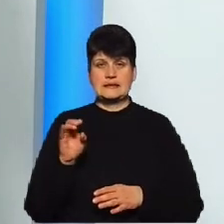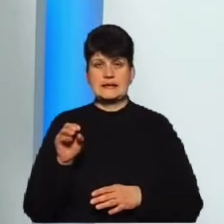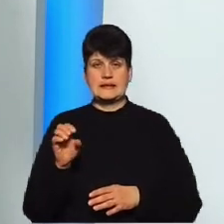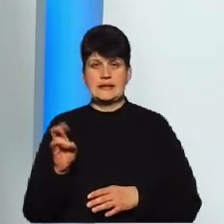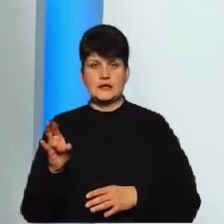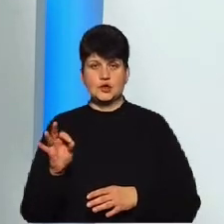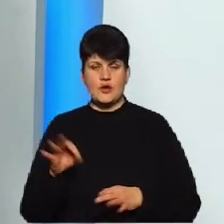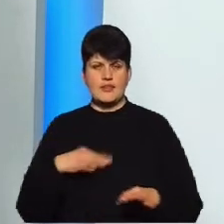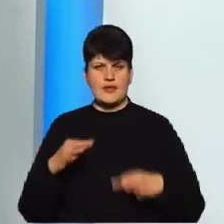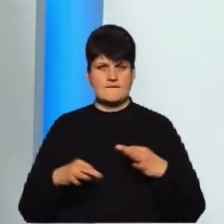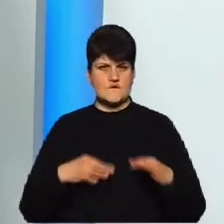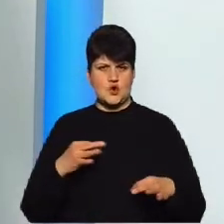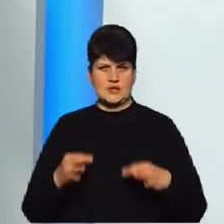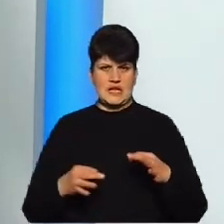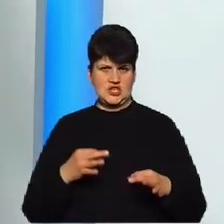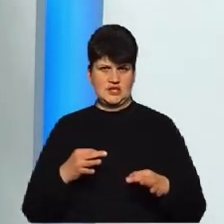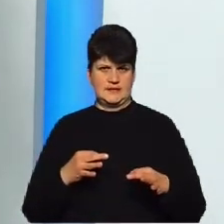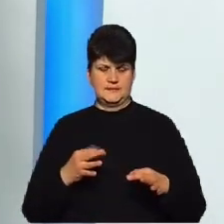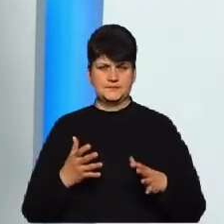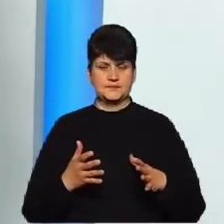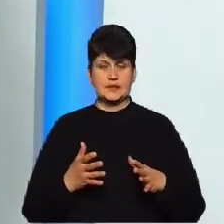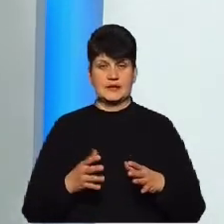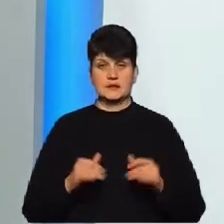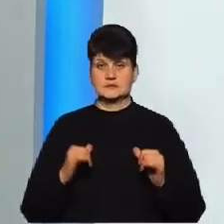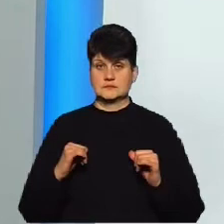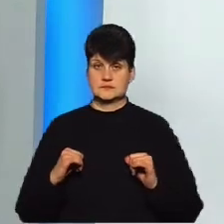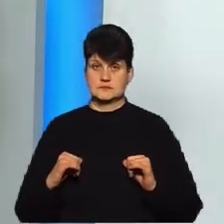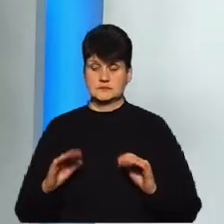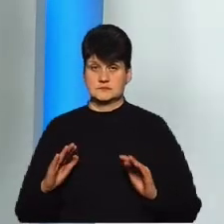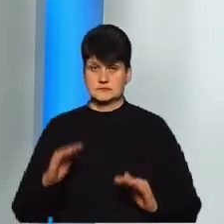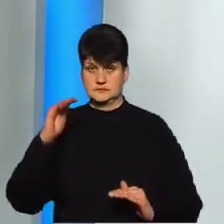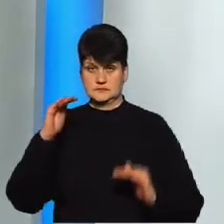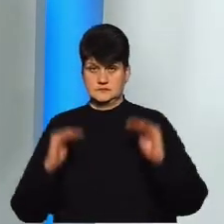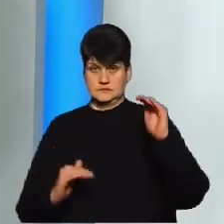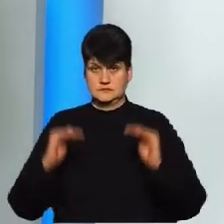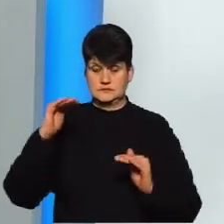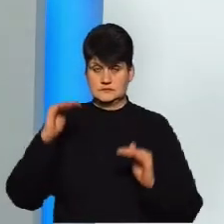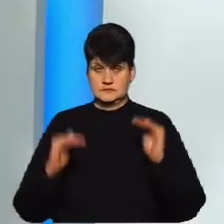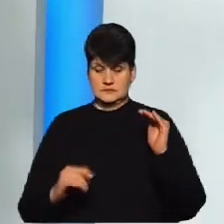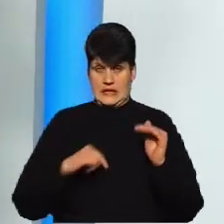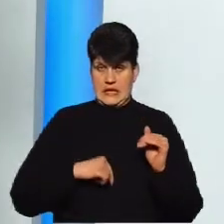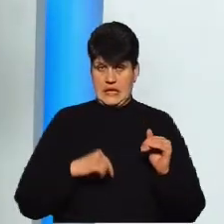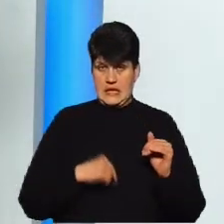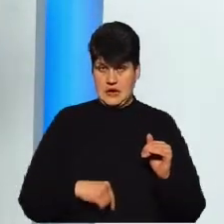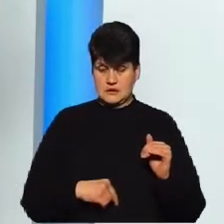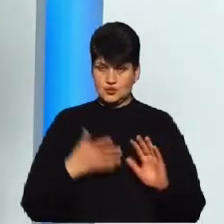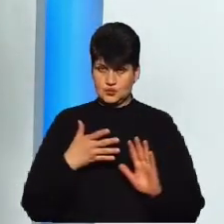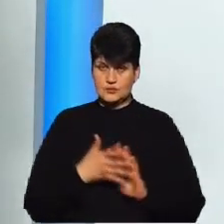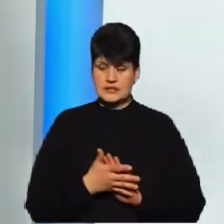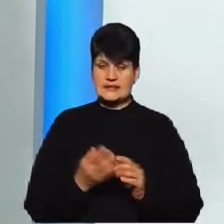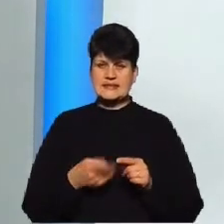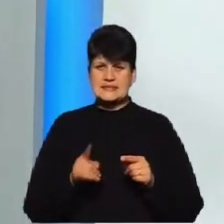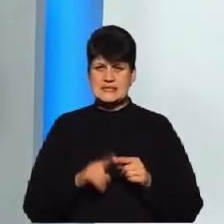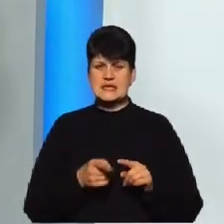дуже розбалансований, лабільний чи сенситивний тип акцентуації характеру. Розумієте? Тобто це залежить